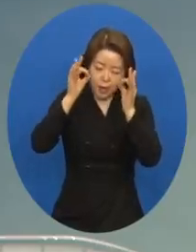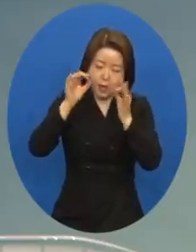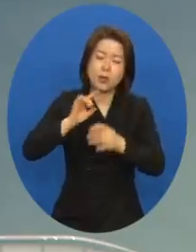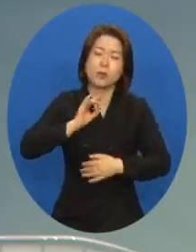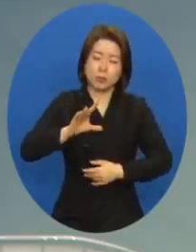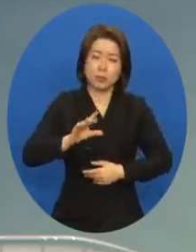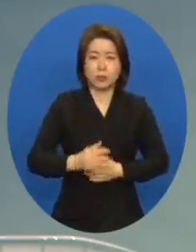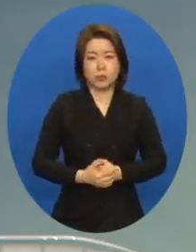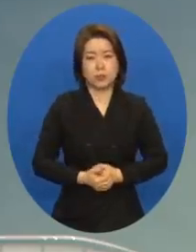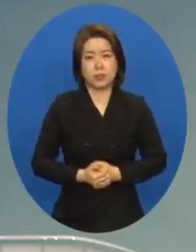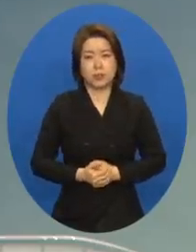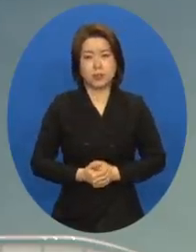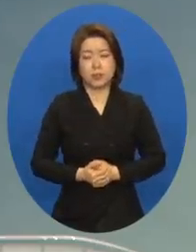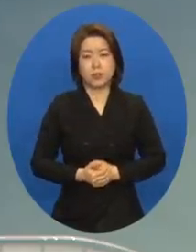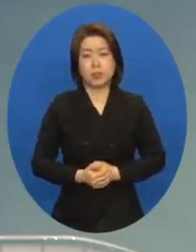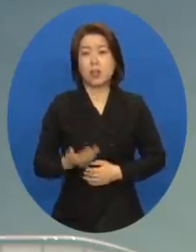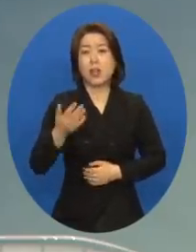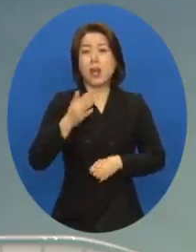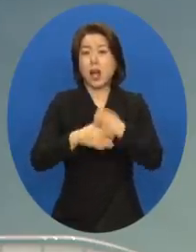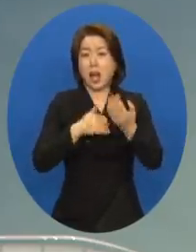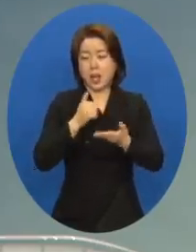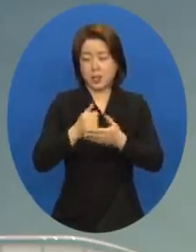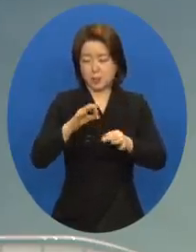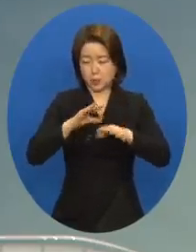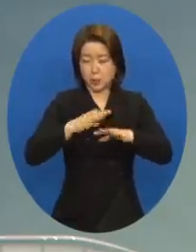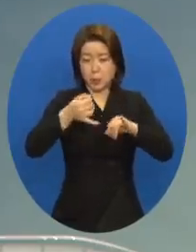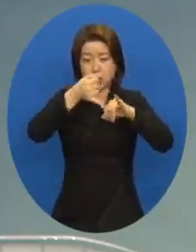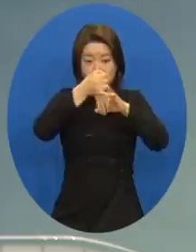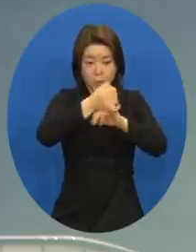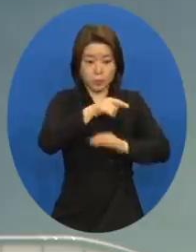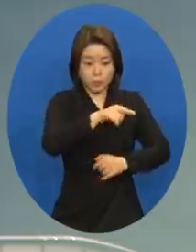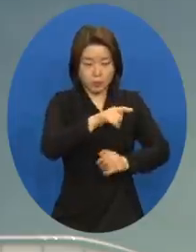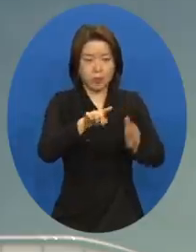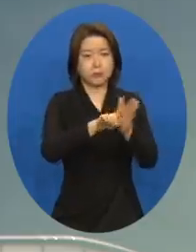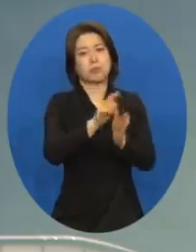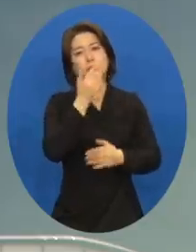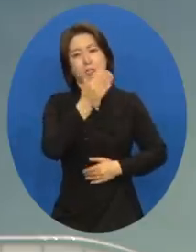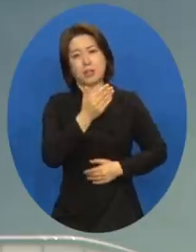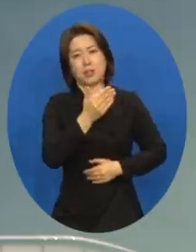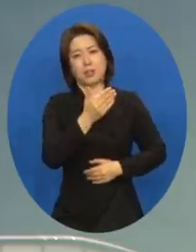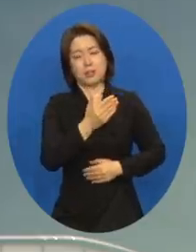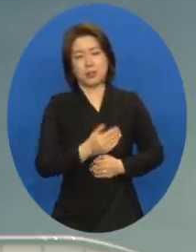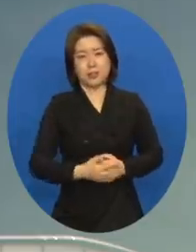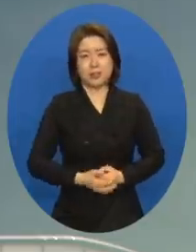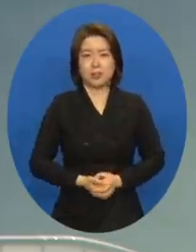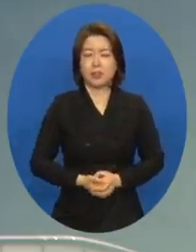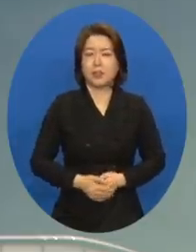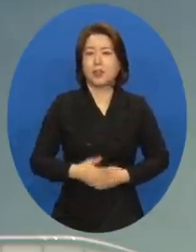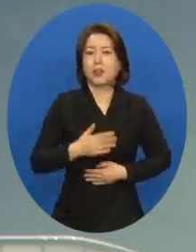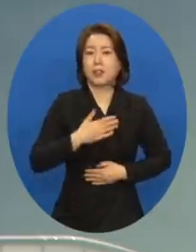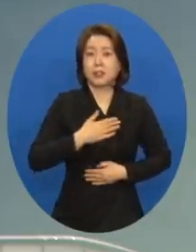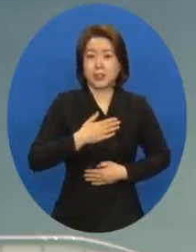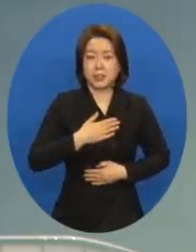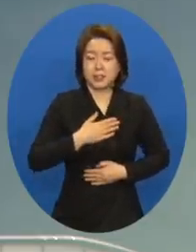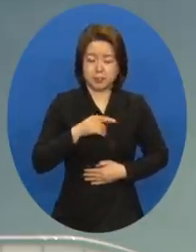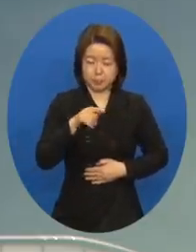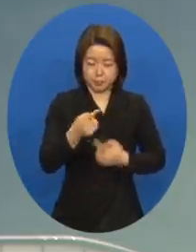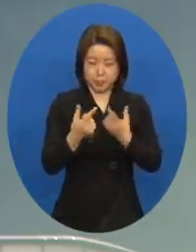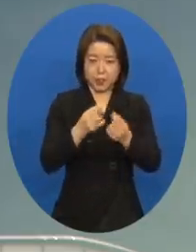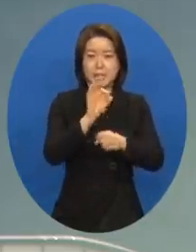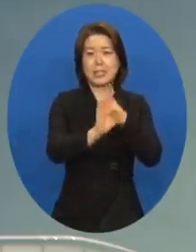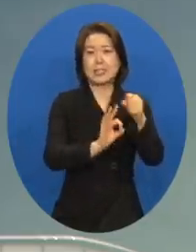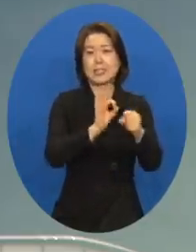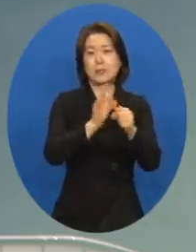것뿐입니다. 하나님의 놀라운 약속이 믿어지는 거예요. 제가 이렇게 10년